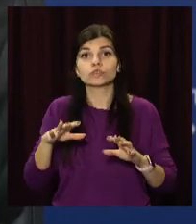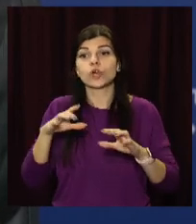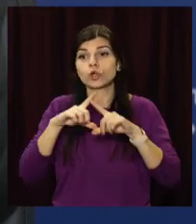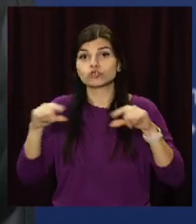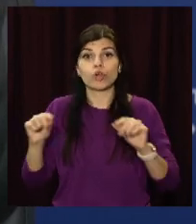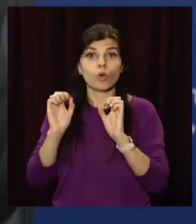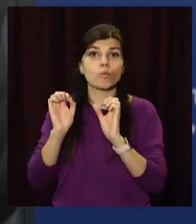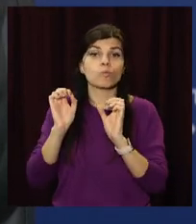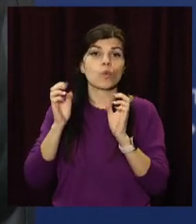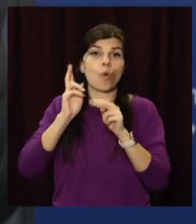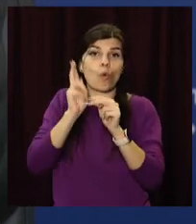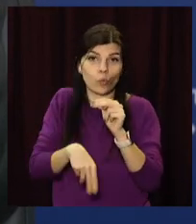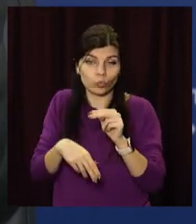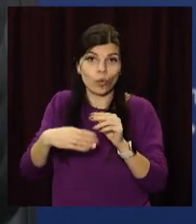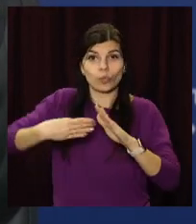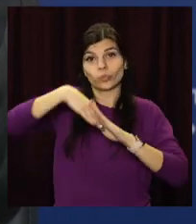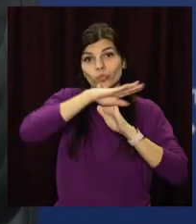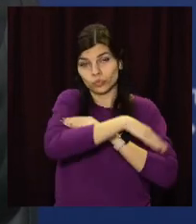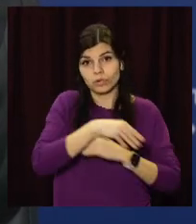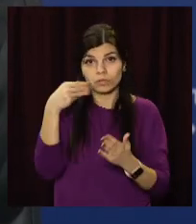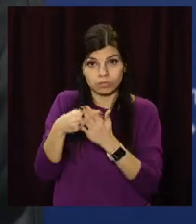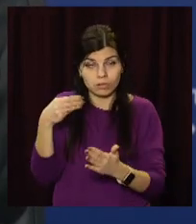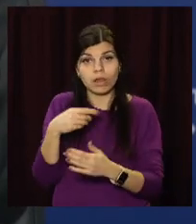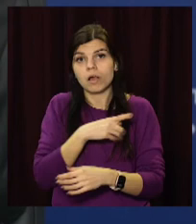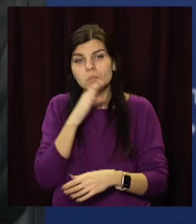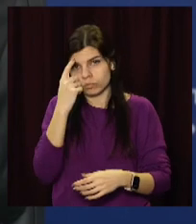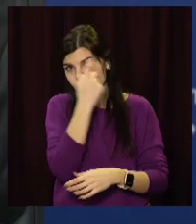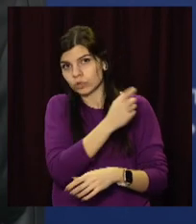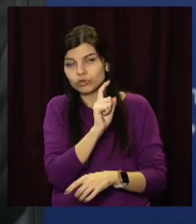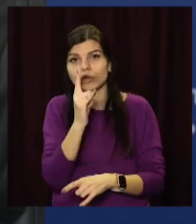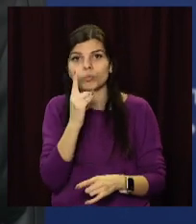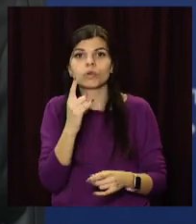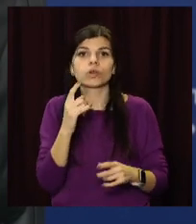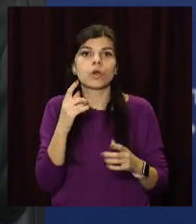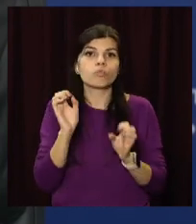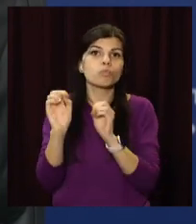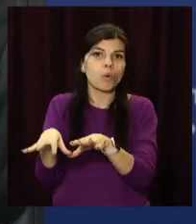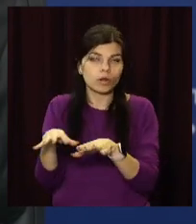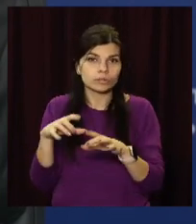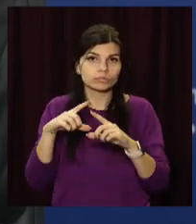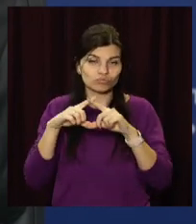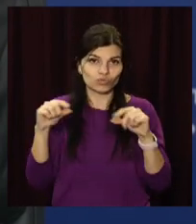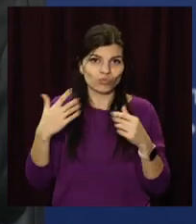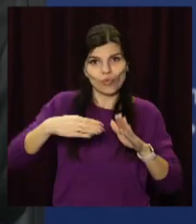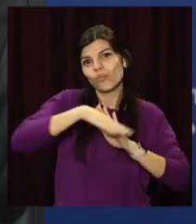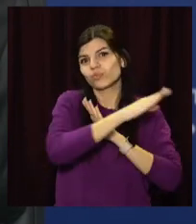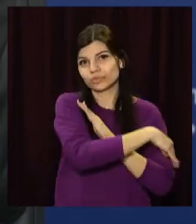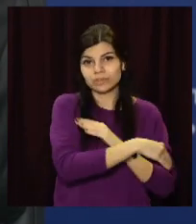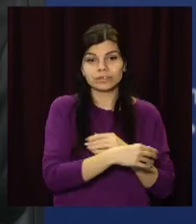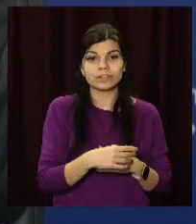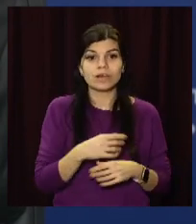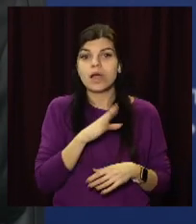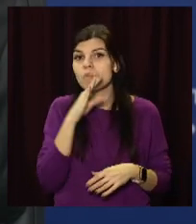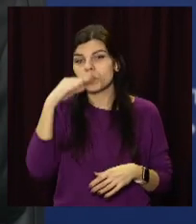загальної середньої освіти, також надходить смс-повідомлення батькам про те, що дитина покинула заклад загальної середньої освіти, і